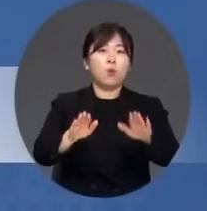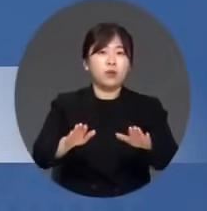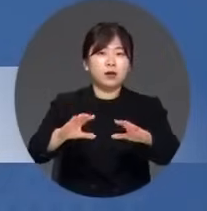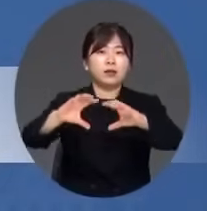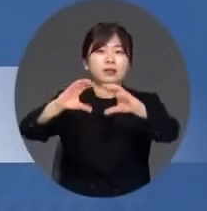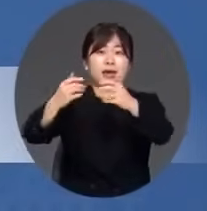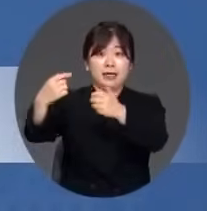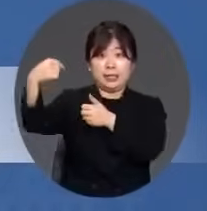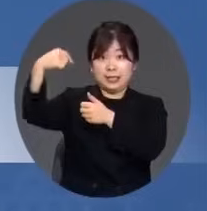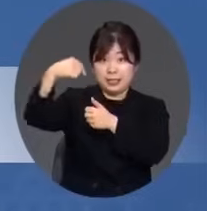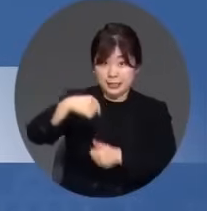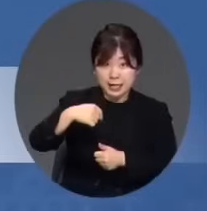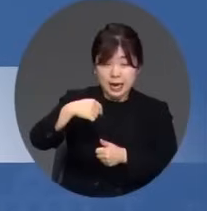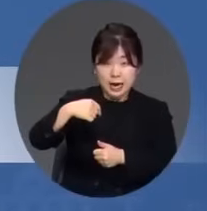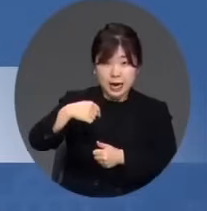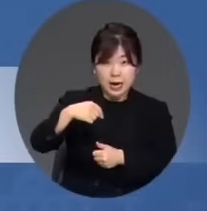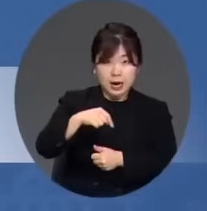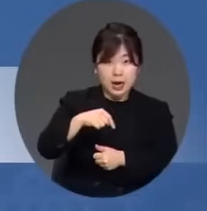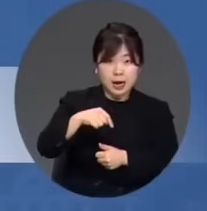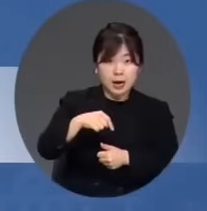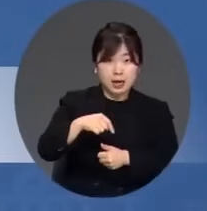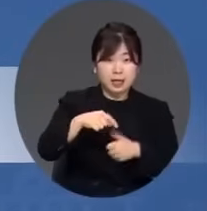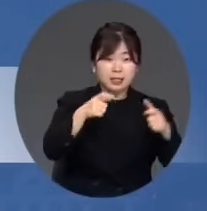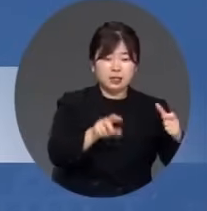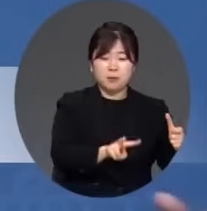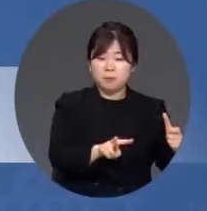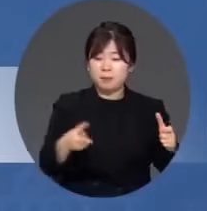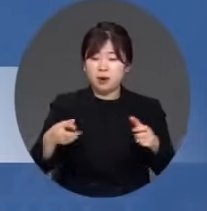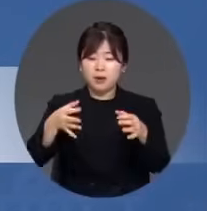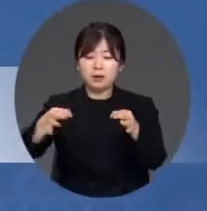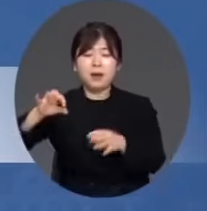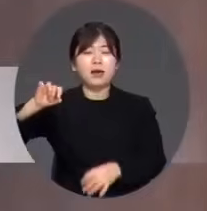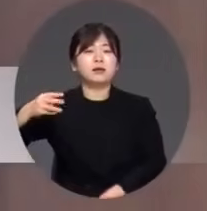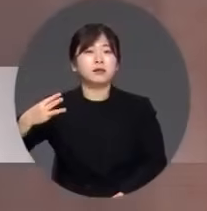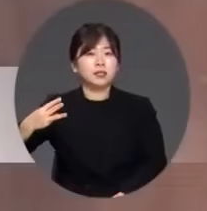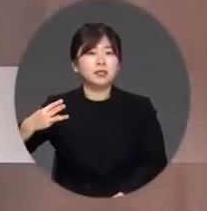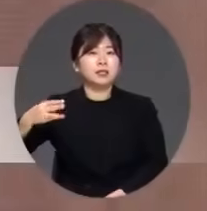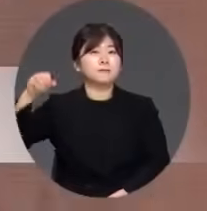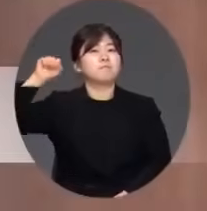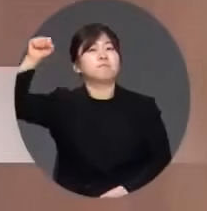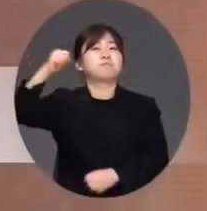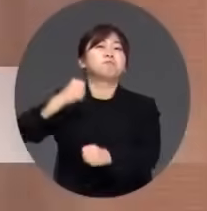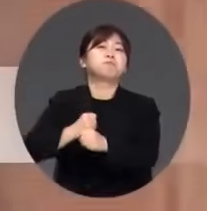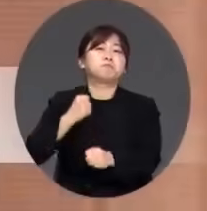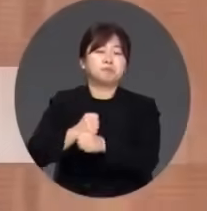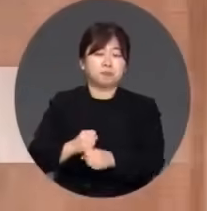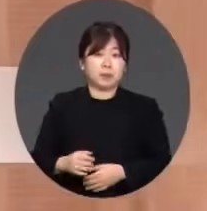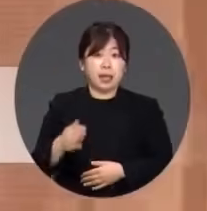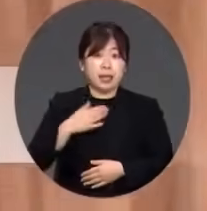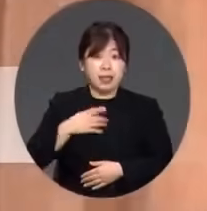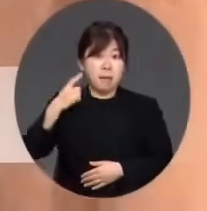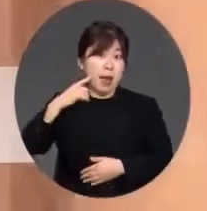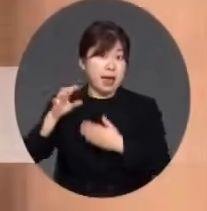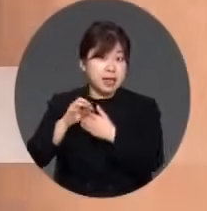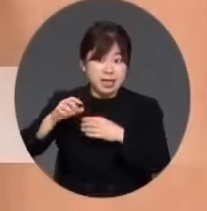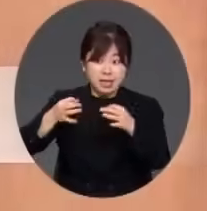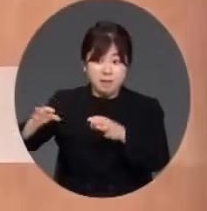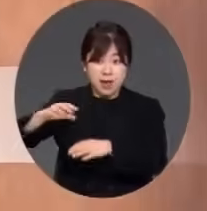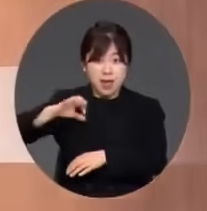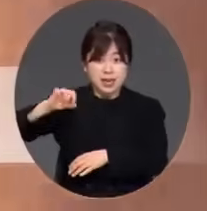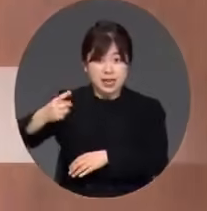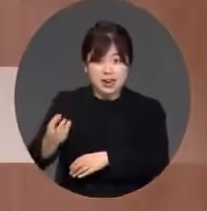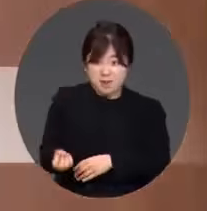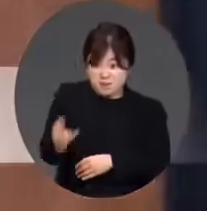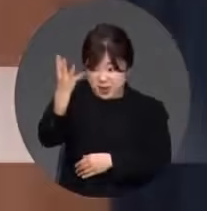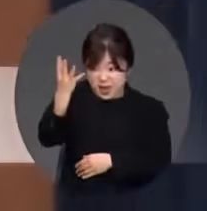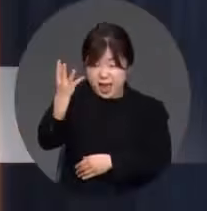요청을 받아들여 김해시 을에 출마하겠다고 밝혔습니다. 조 의원은 김해에서 이기면 수도권에서 이길 수 있다는